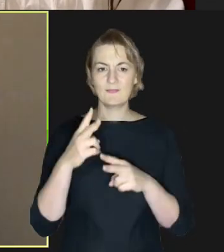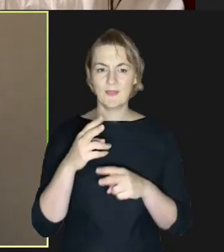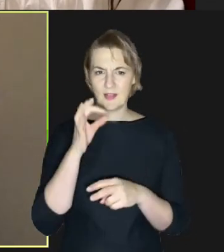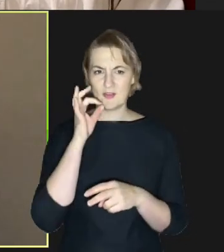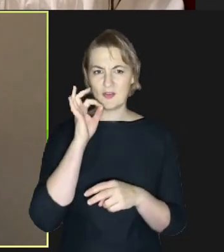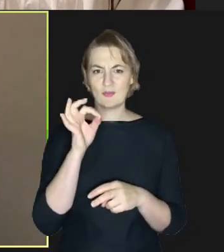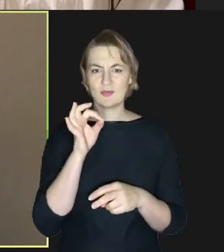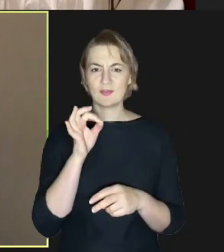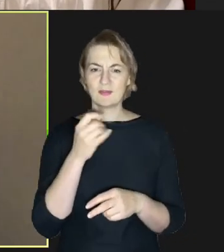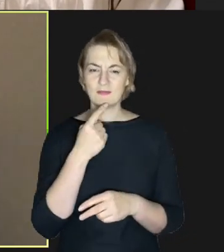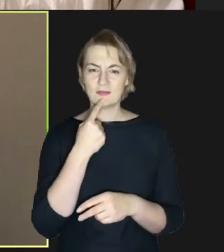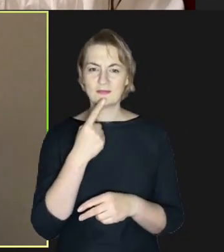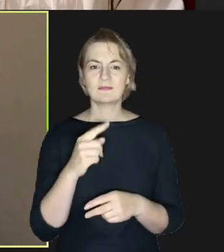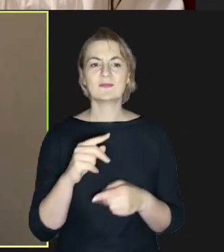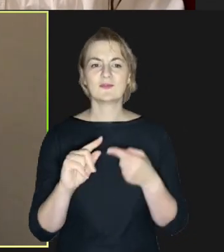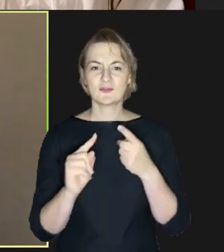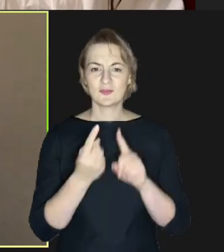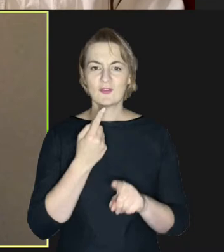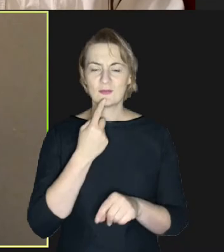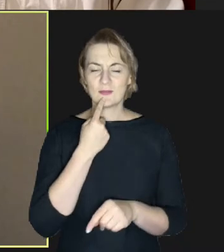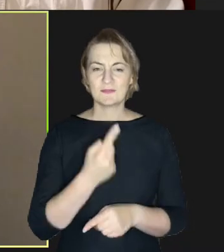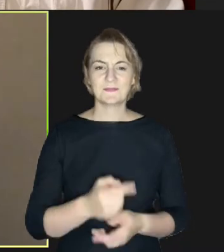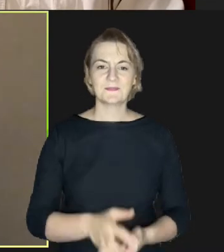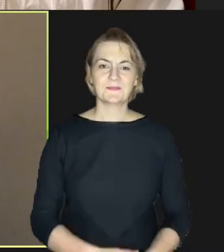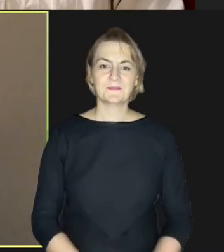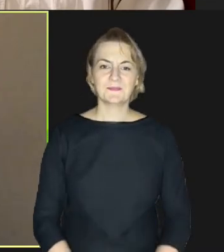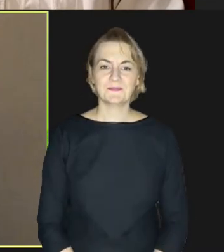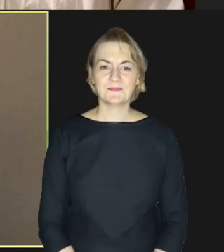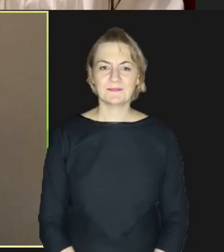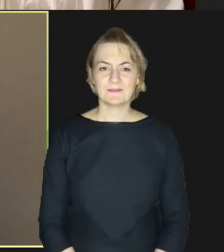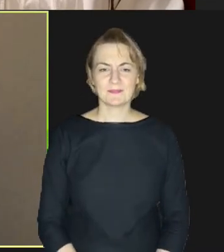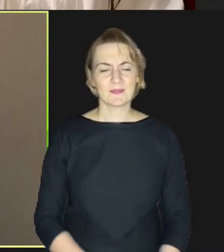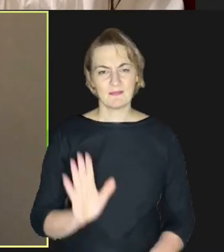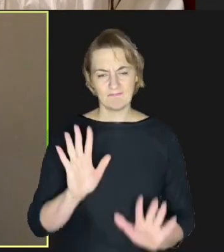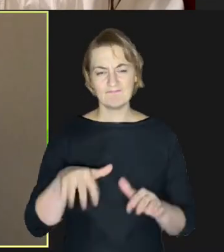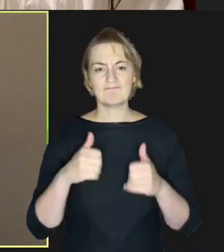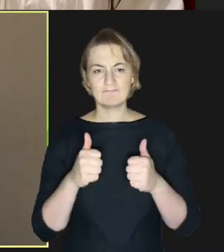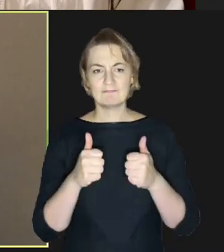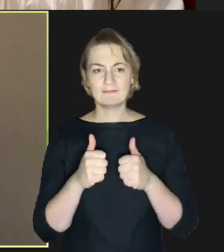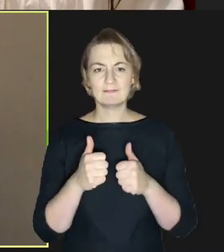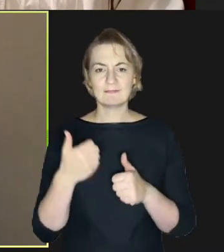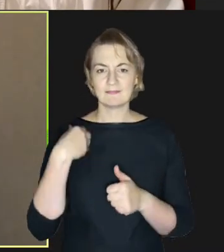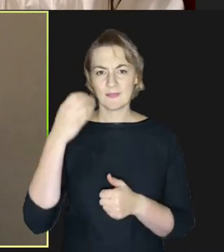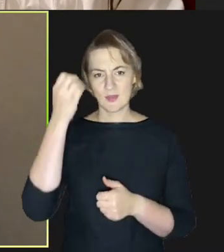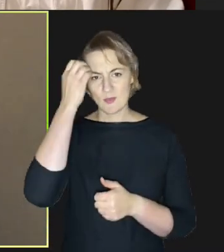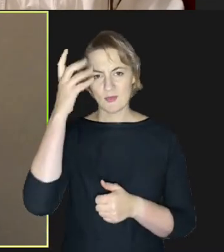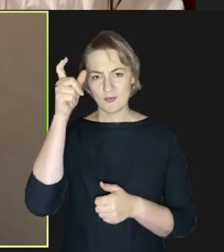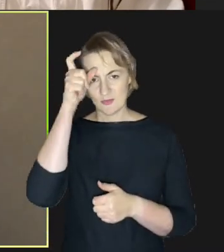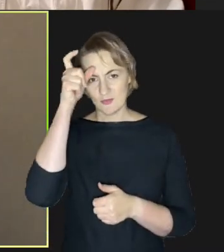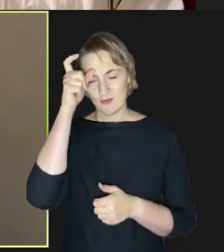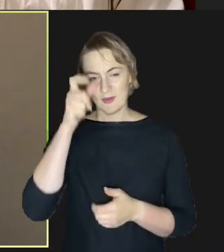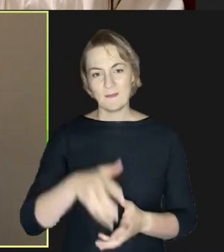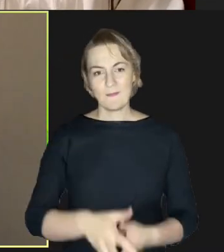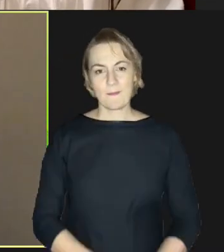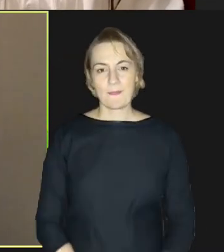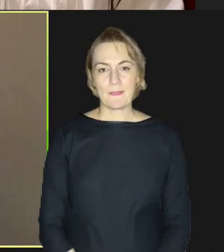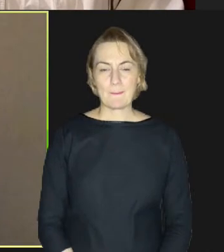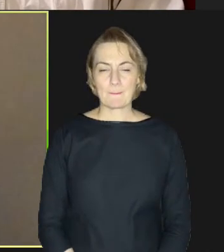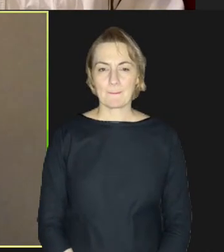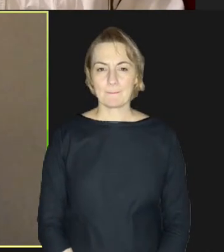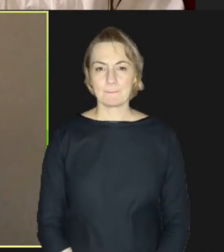dobrze trafia, jeśli chodzi o źródło tego. Tak, ale wszystko jedno, to był na pewno mądry człowiek z wielkim wglądem, tak? No